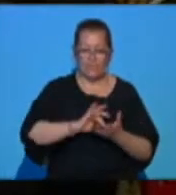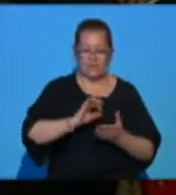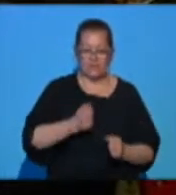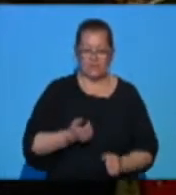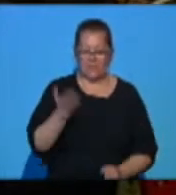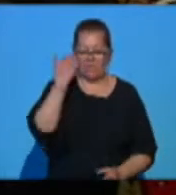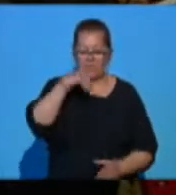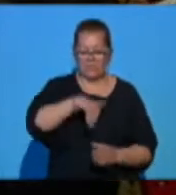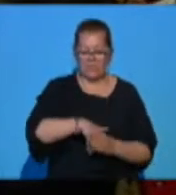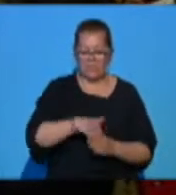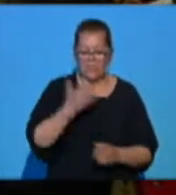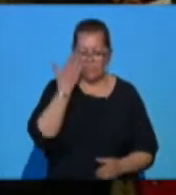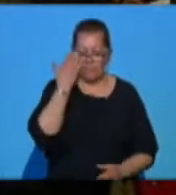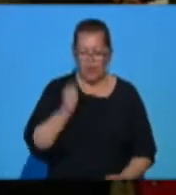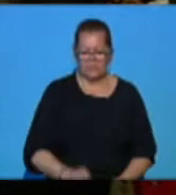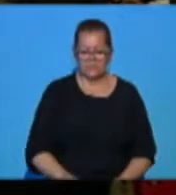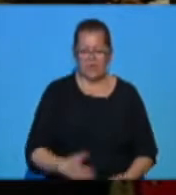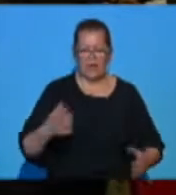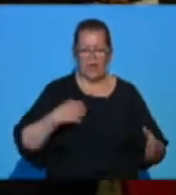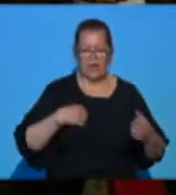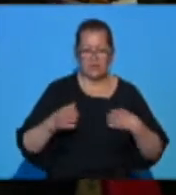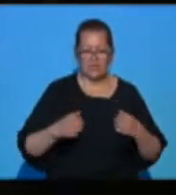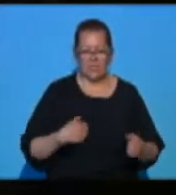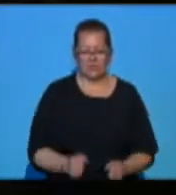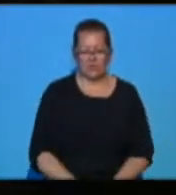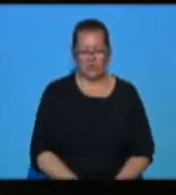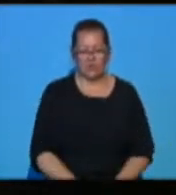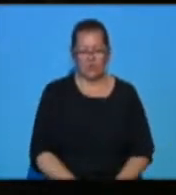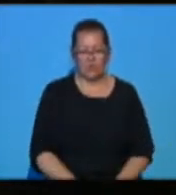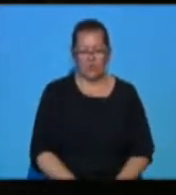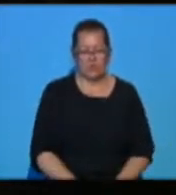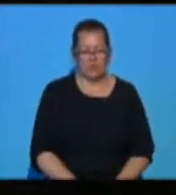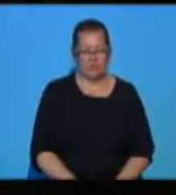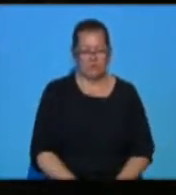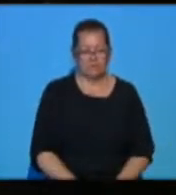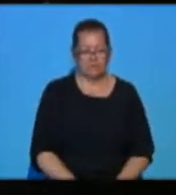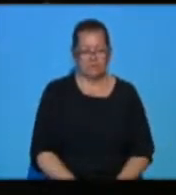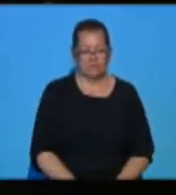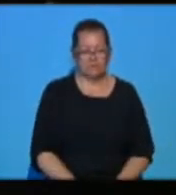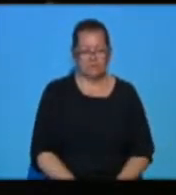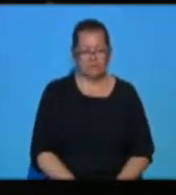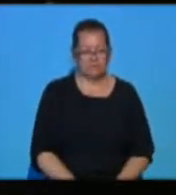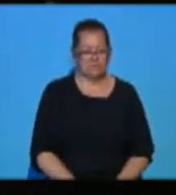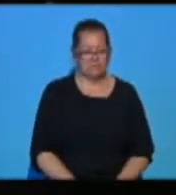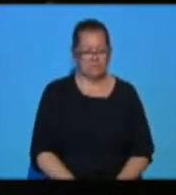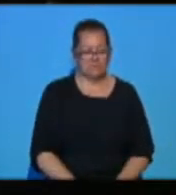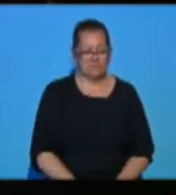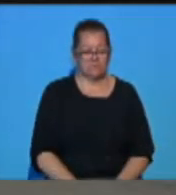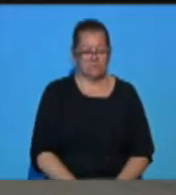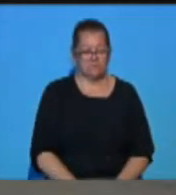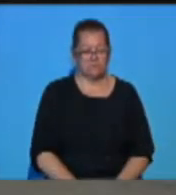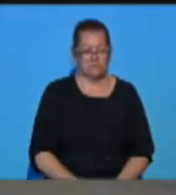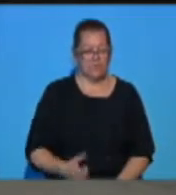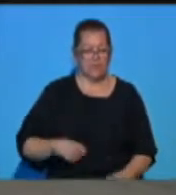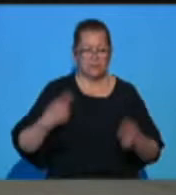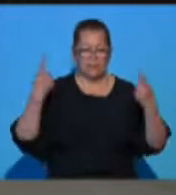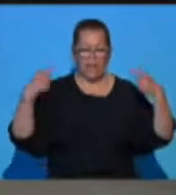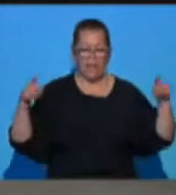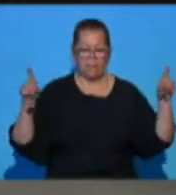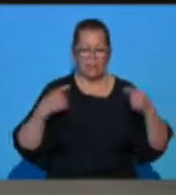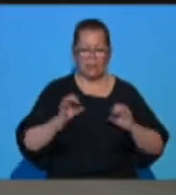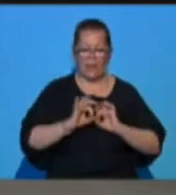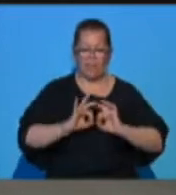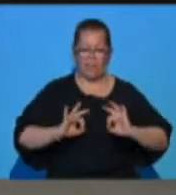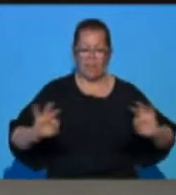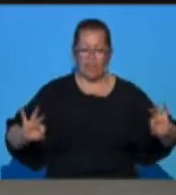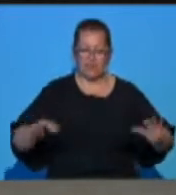în față cu actorii, fie pe scena naționalului, fie în alte spații outdoor. Mi se pare un eveniment extraordinar